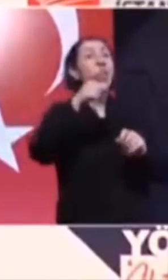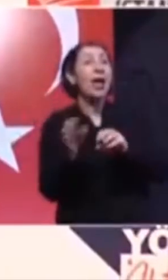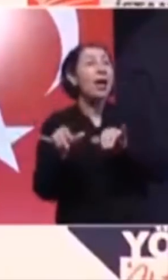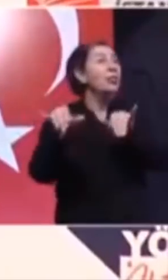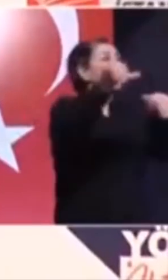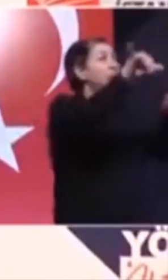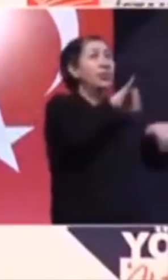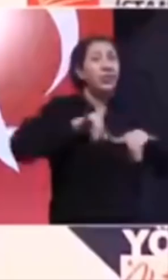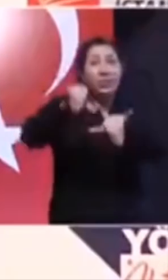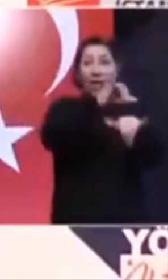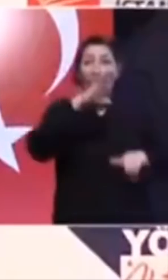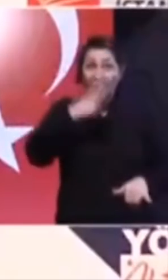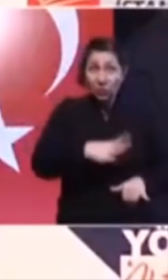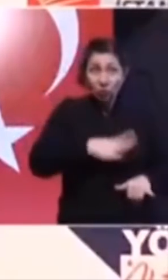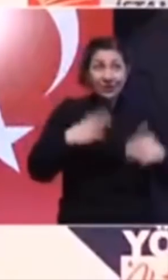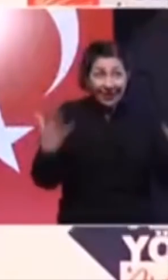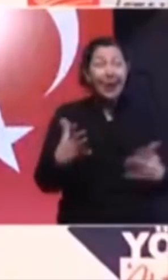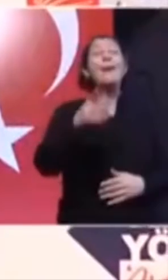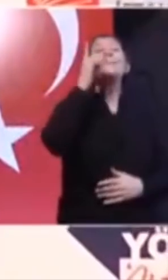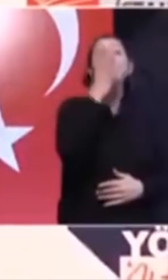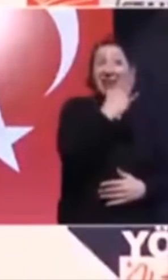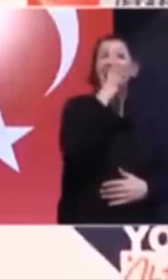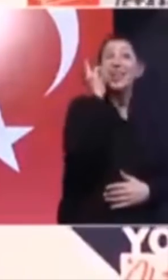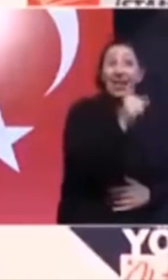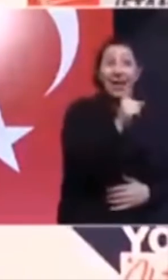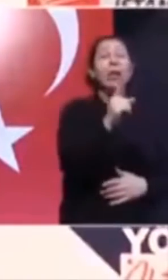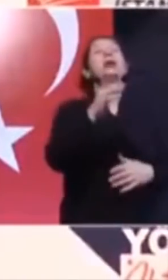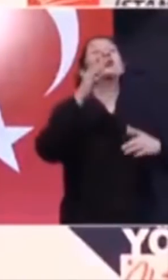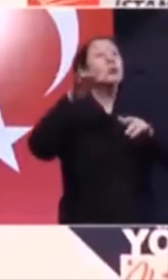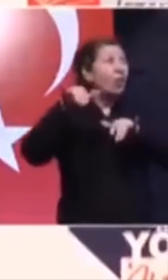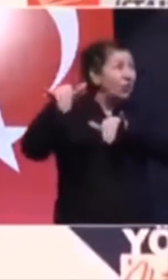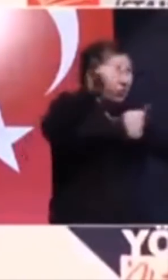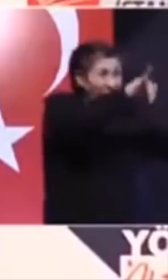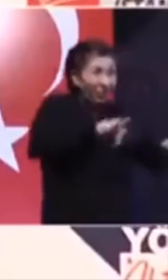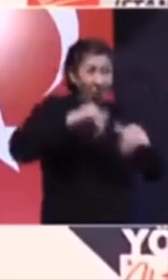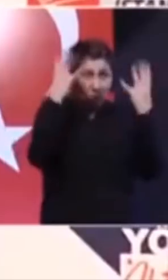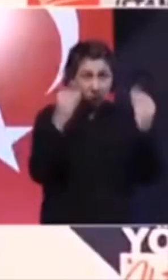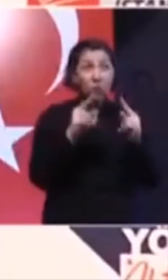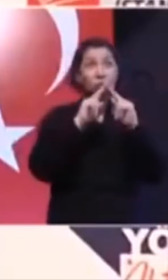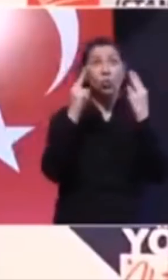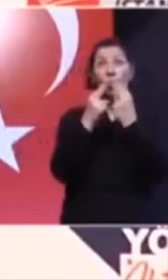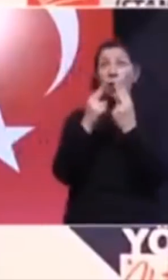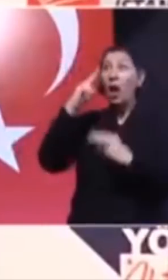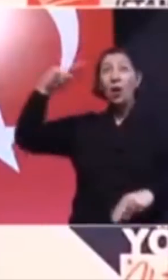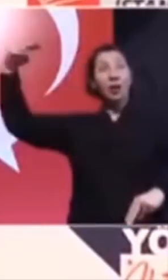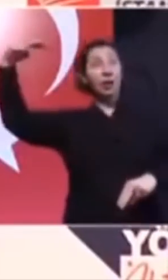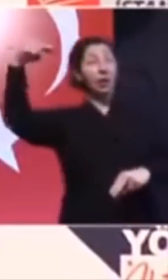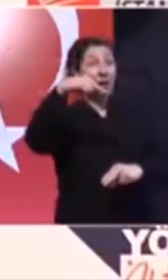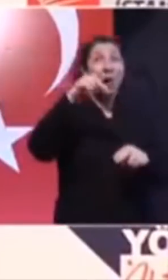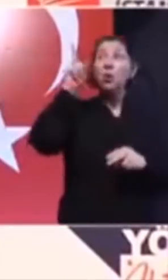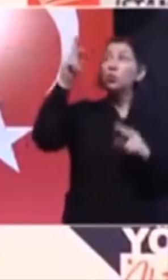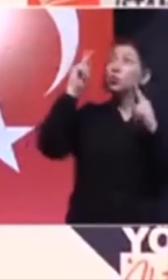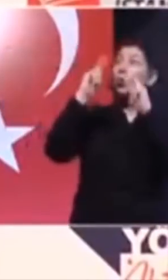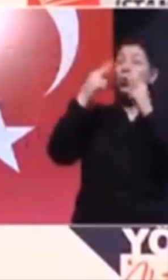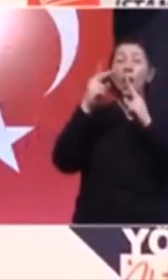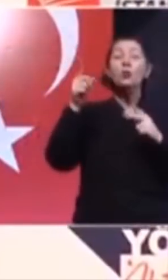istiyorsak ve bilin ki taşırsak dünyayla, dünyaya da bu mesajı vermiş olacağız ve bu